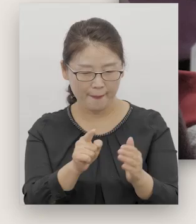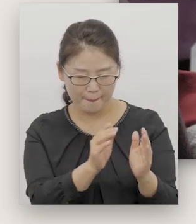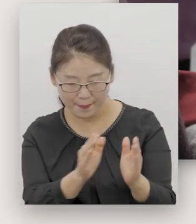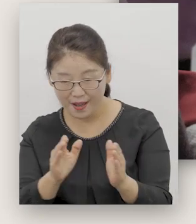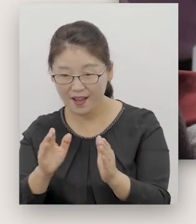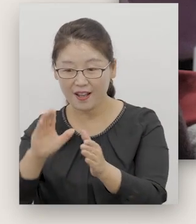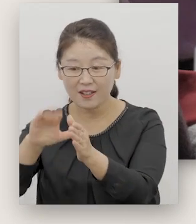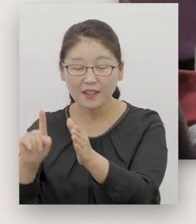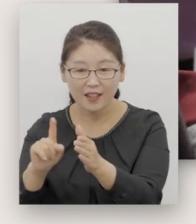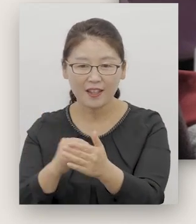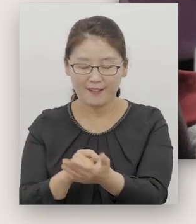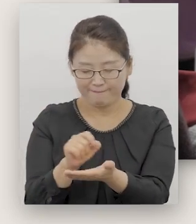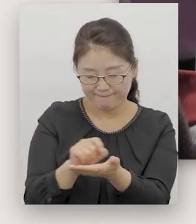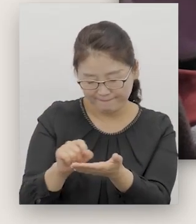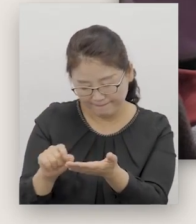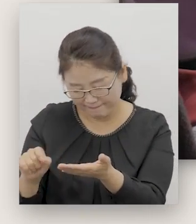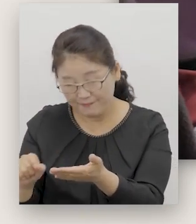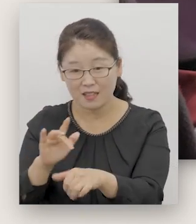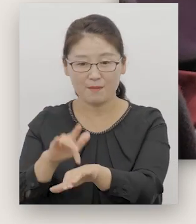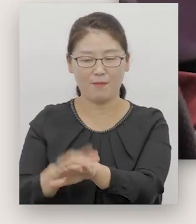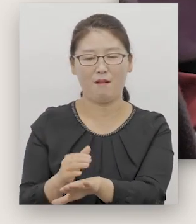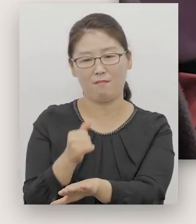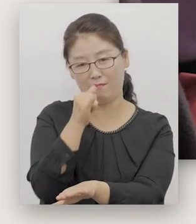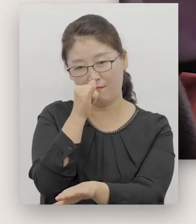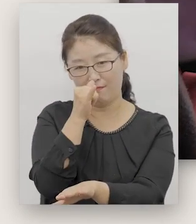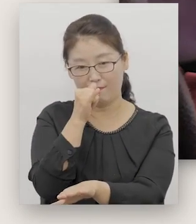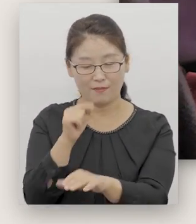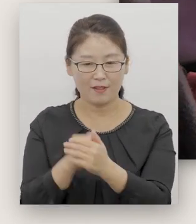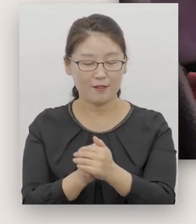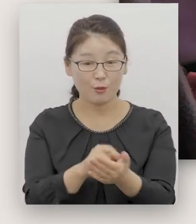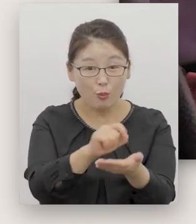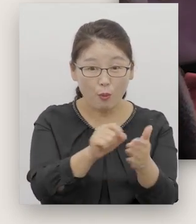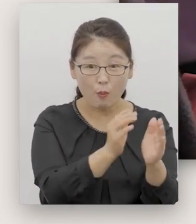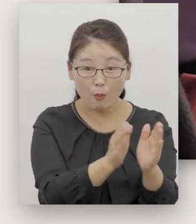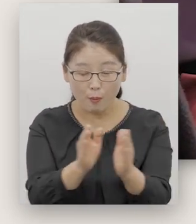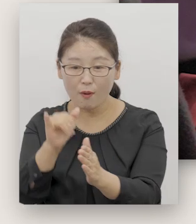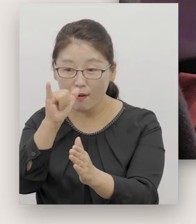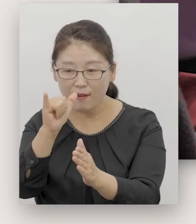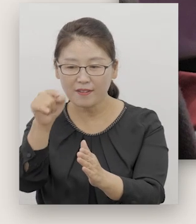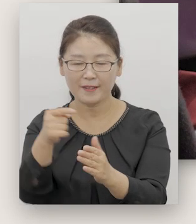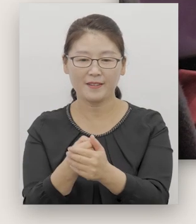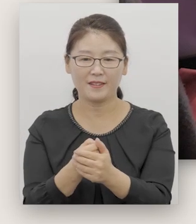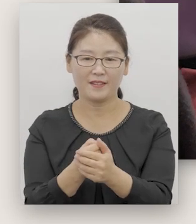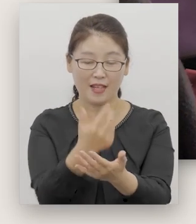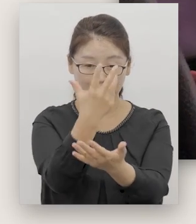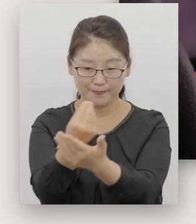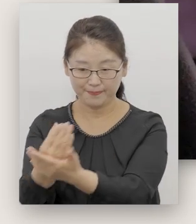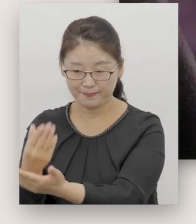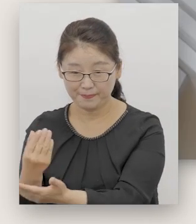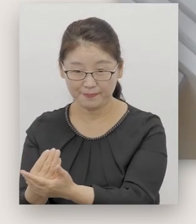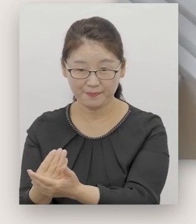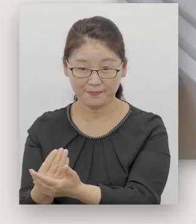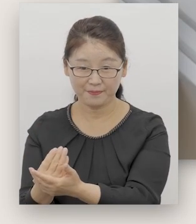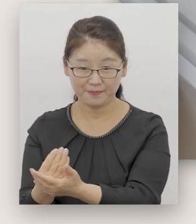노트를 하는 걸 즐겨 했다고 해요. 여기저기에 이제 많은 노트들을 했는데 그것을 복사해서 이제 콜로타입이라는 방식을 복사를 하게